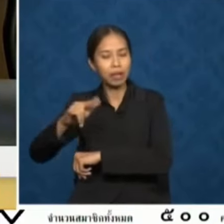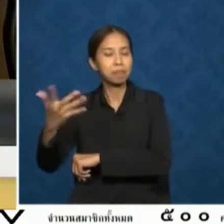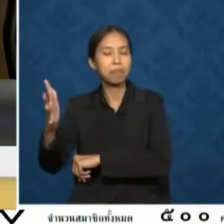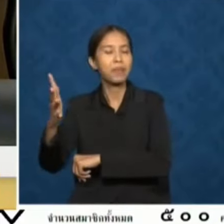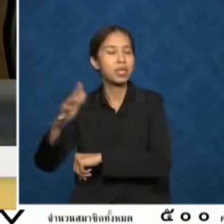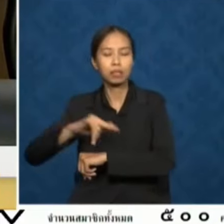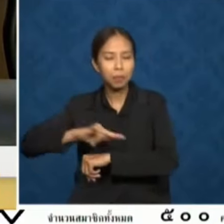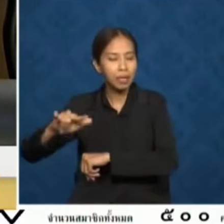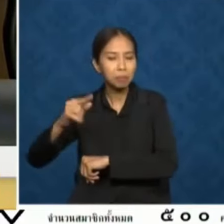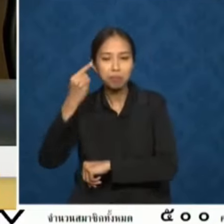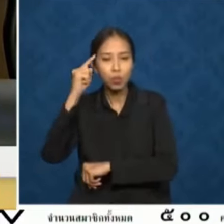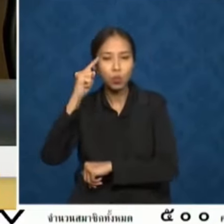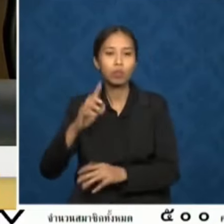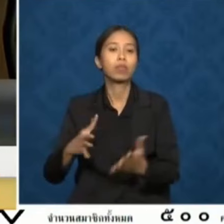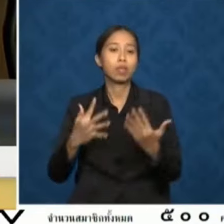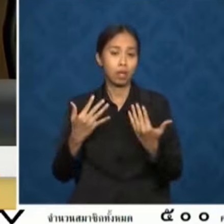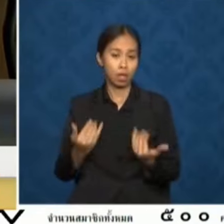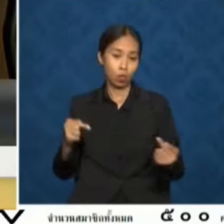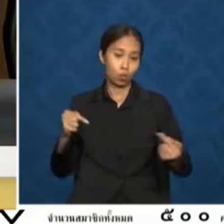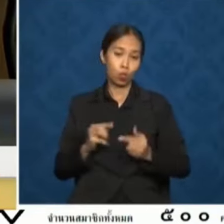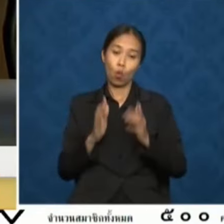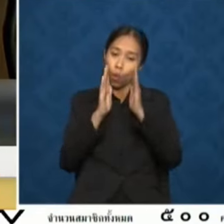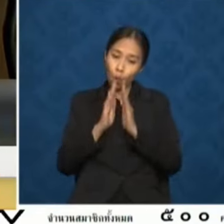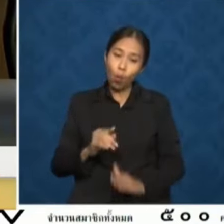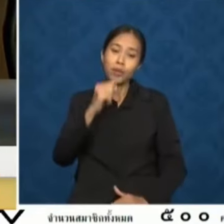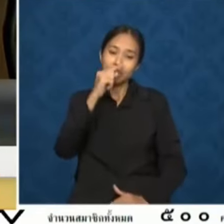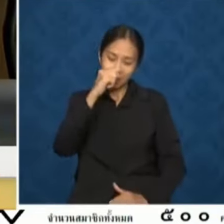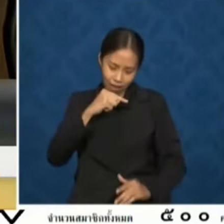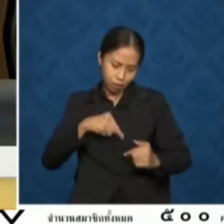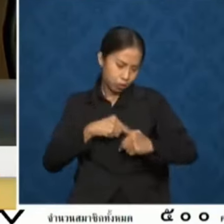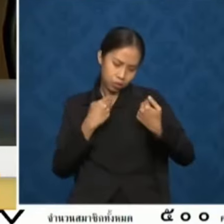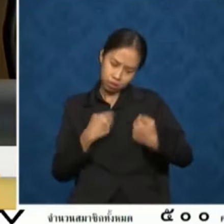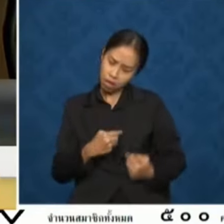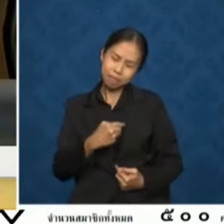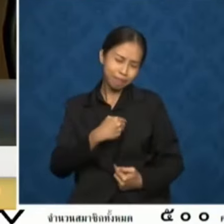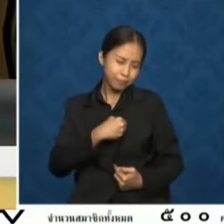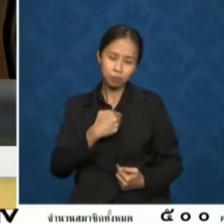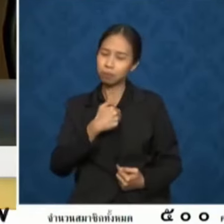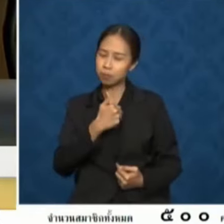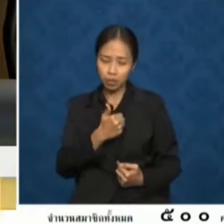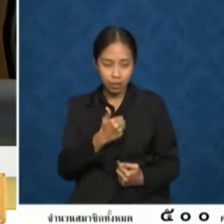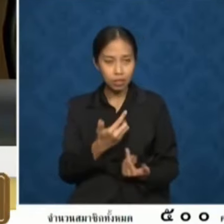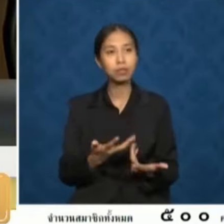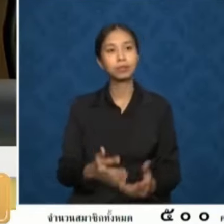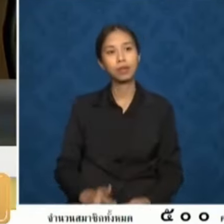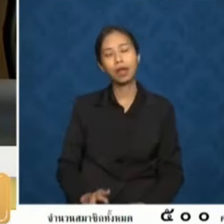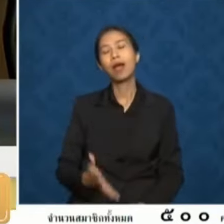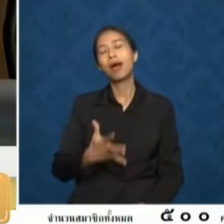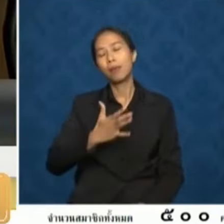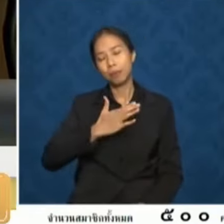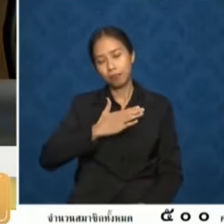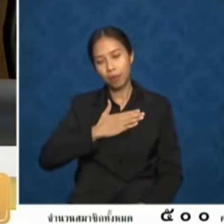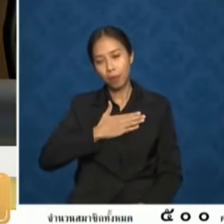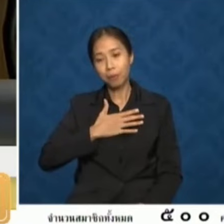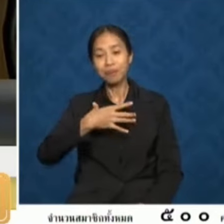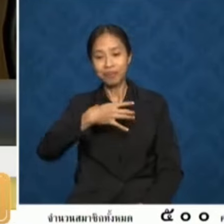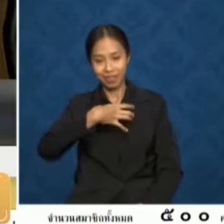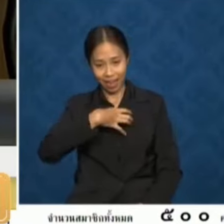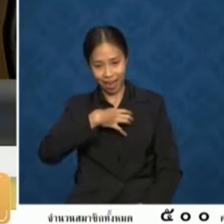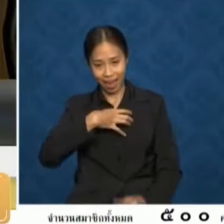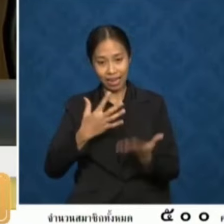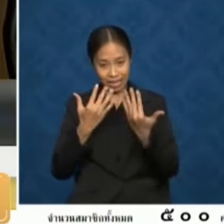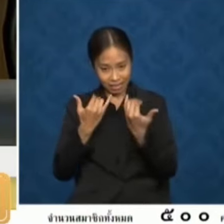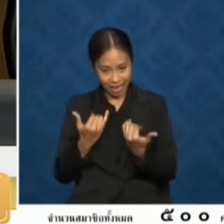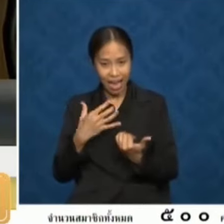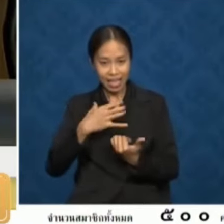ากผมก็เลยกลายเป็นคนไทยแล้วก็เป็นไทยแท้ผมก็อยากเห็นเรื่องนี้เรื่องหน้าที่พลเมืองเอ